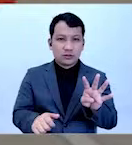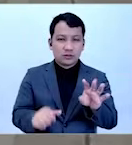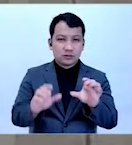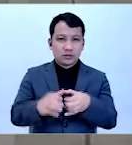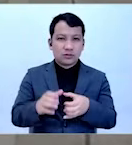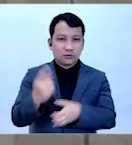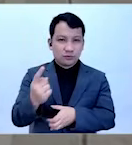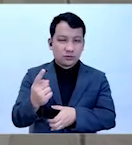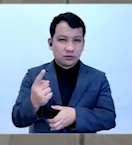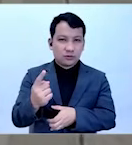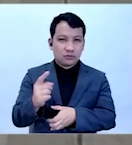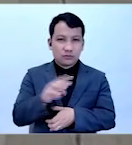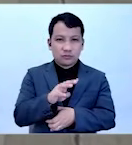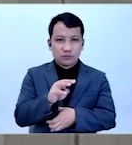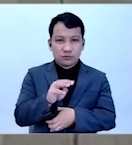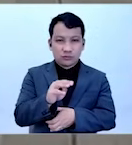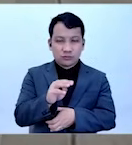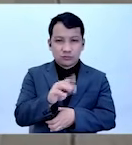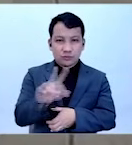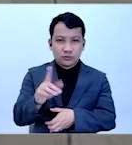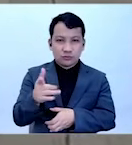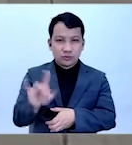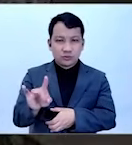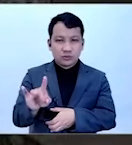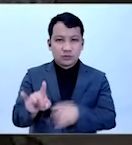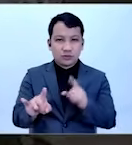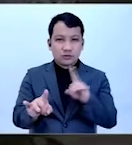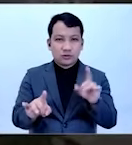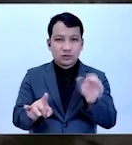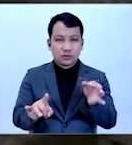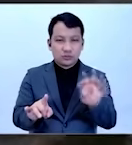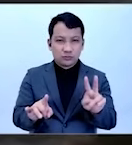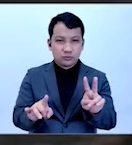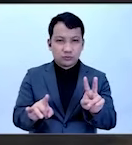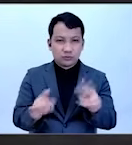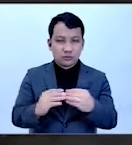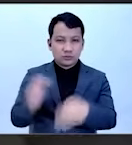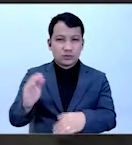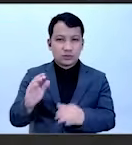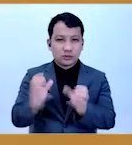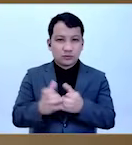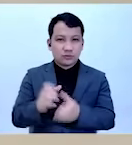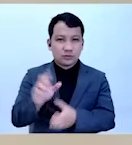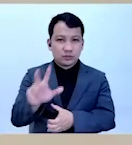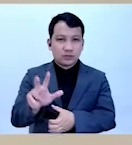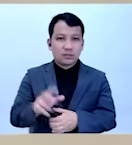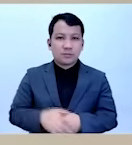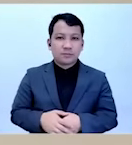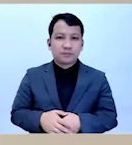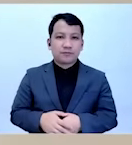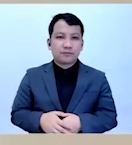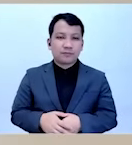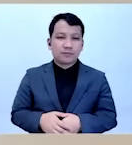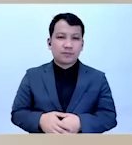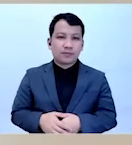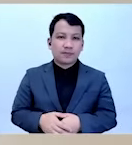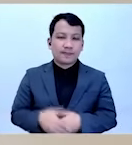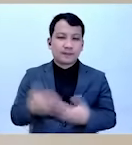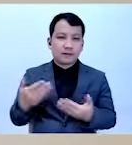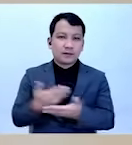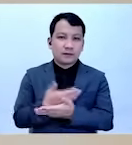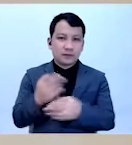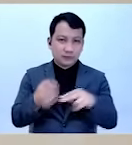vehicles, 128 pesos sa Class 2, at 192 pesos para sa Class 3. Libre yung bagong